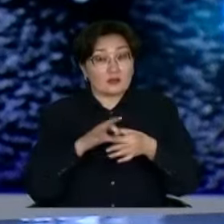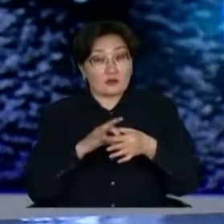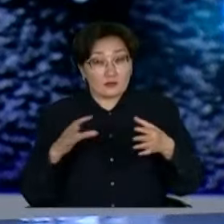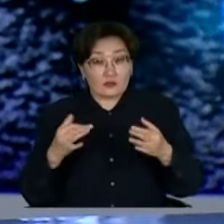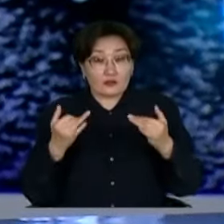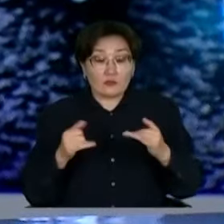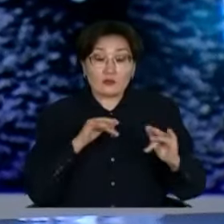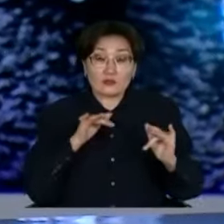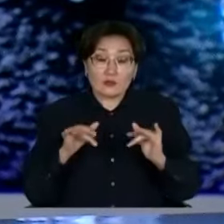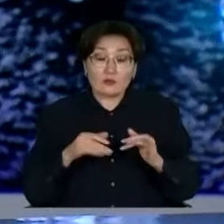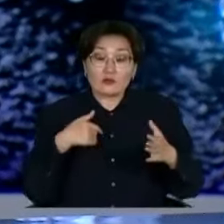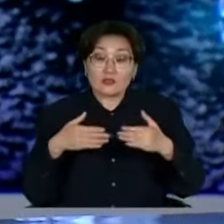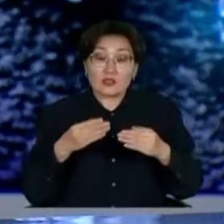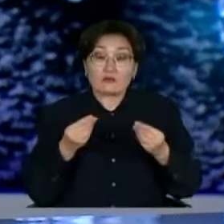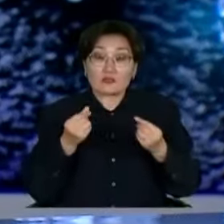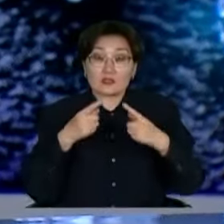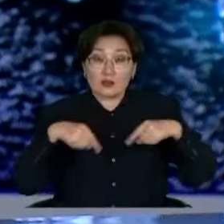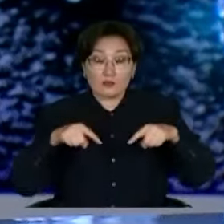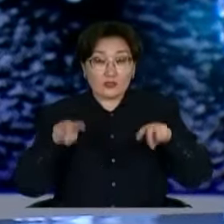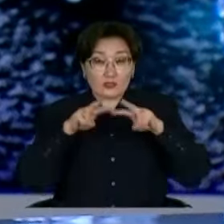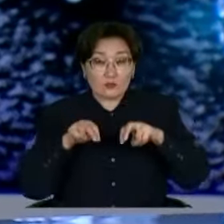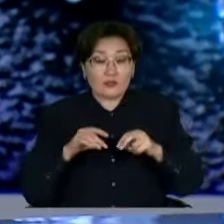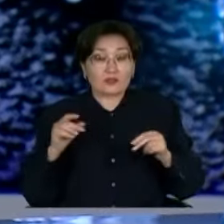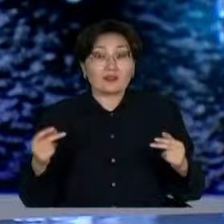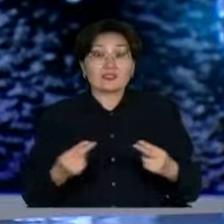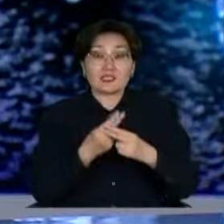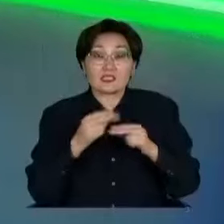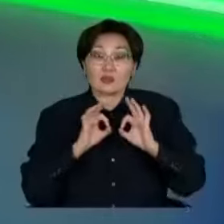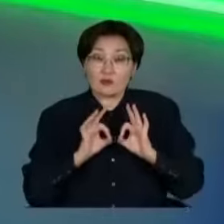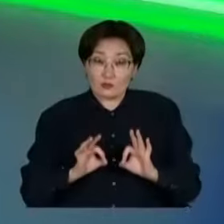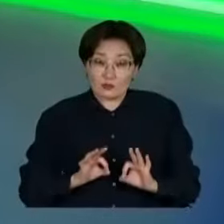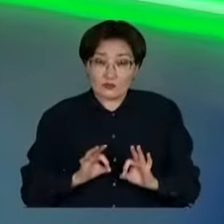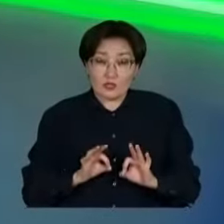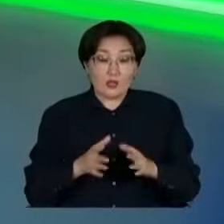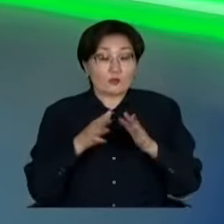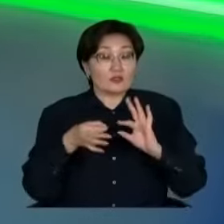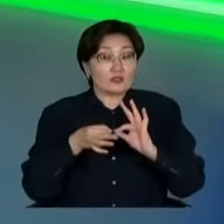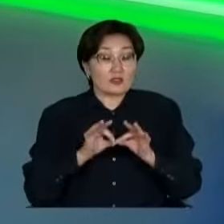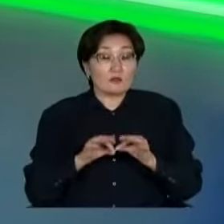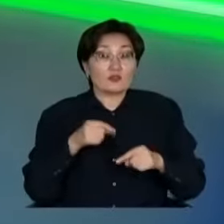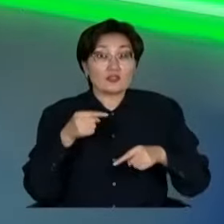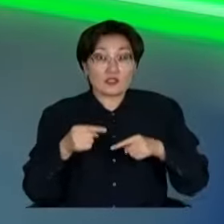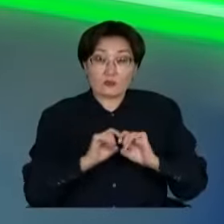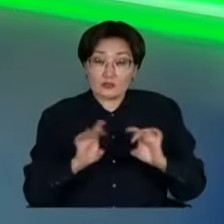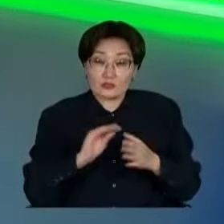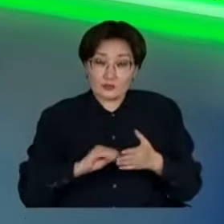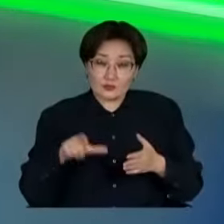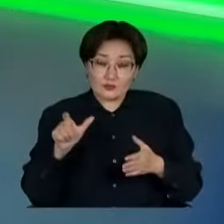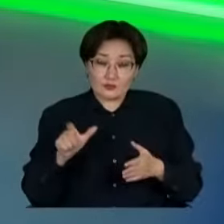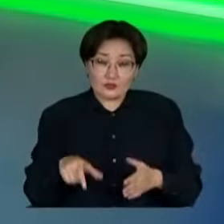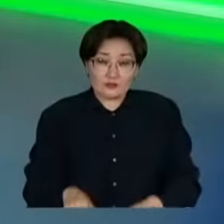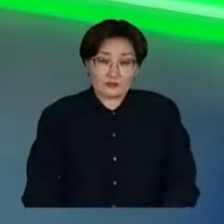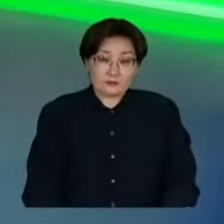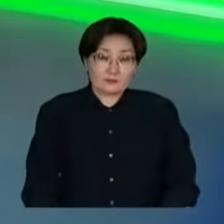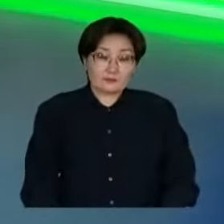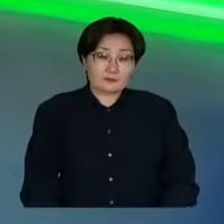Сегодня дело по отношению финпирамиды расследуется столичной прокуратурой. Более подробно о последствиях расскажет моя коллега Амина